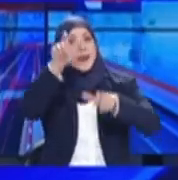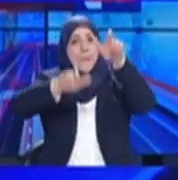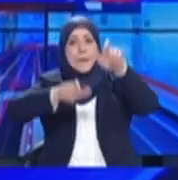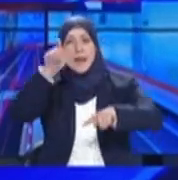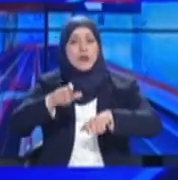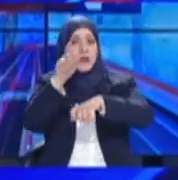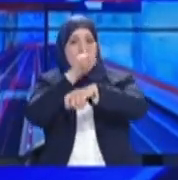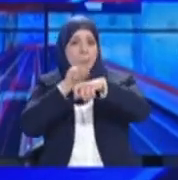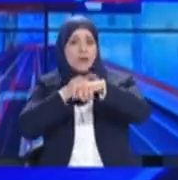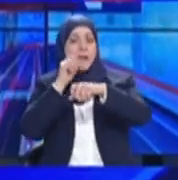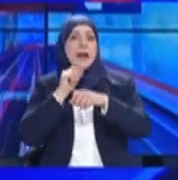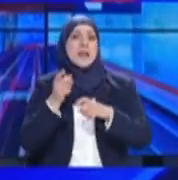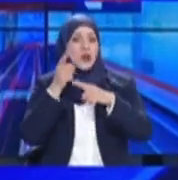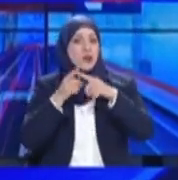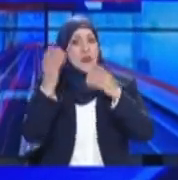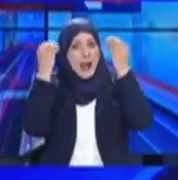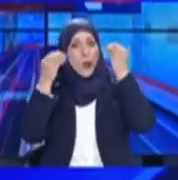وفي اه اه